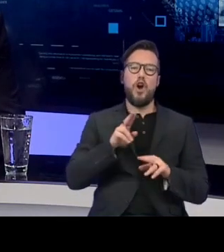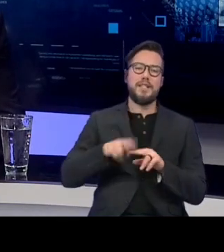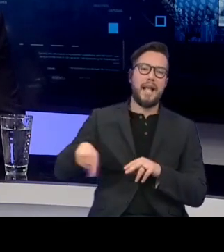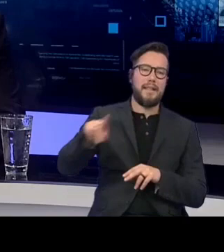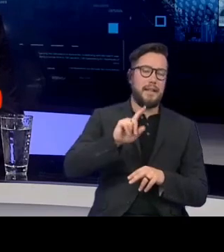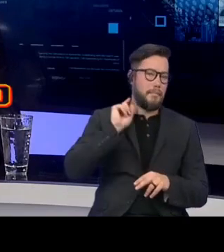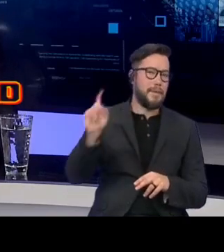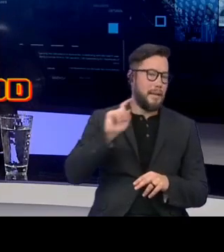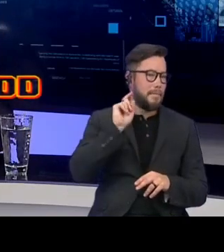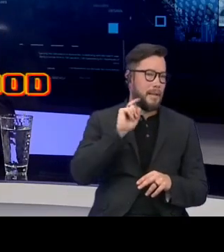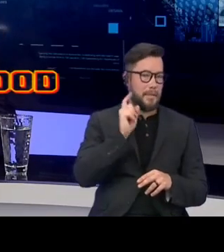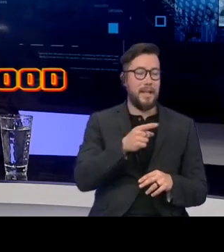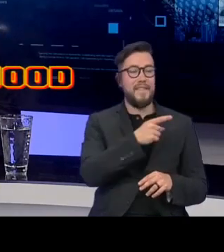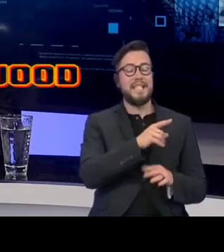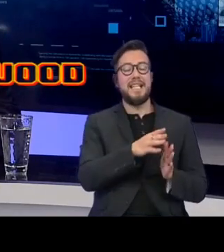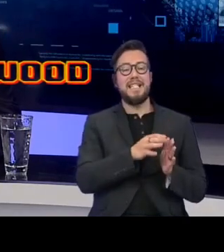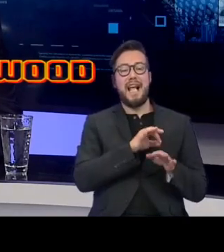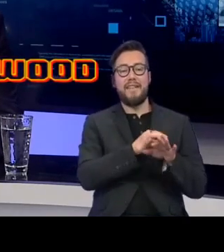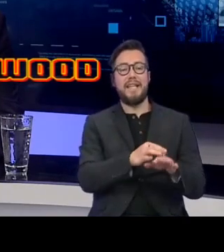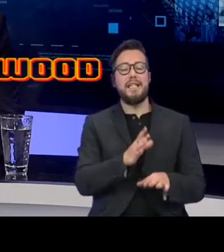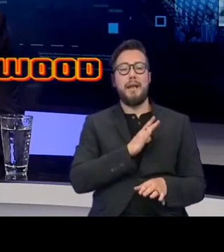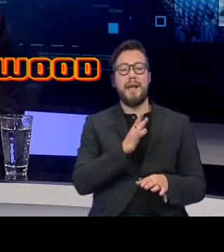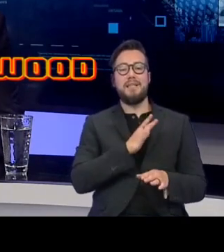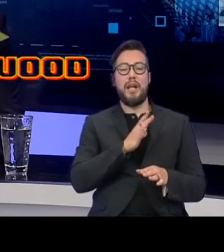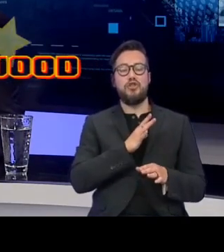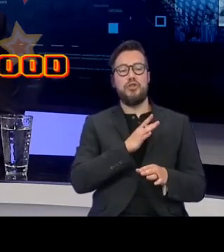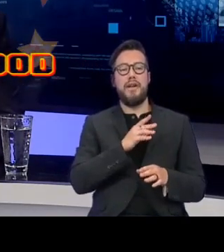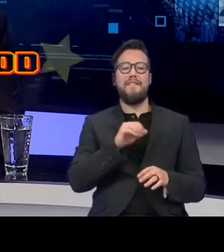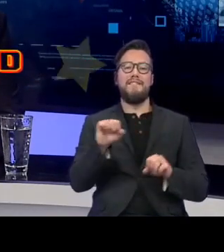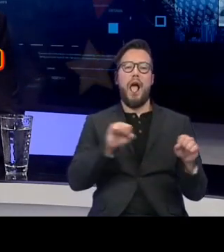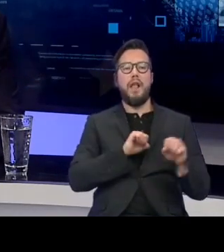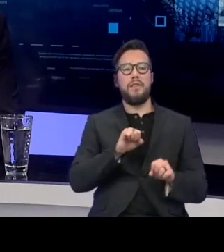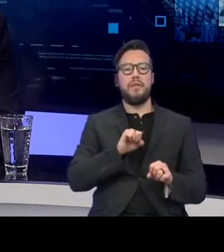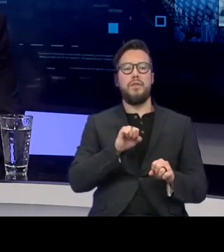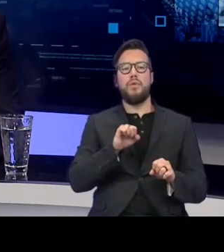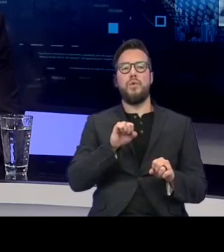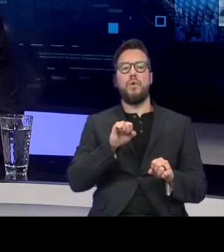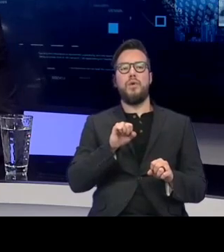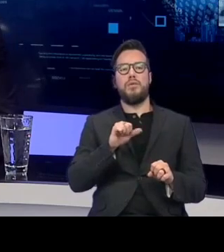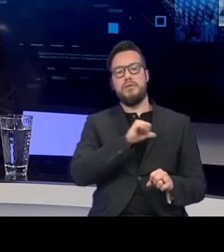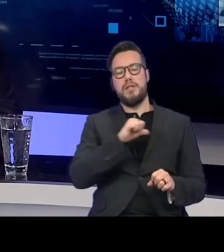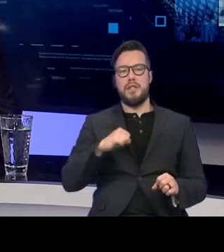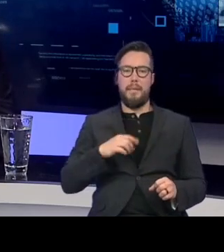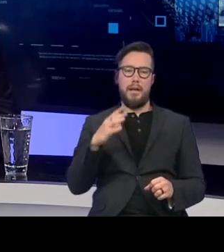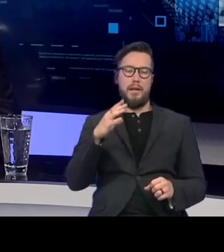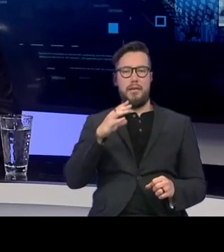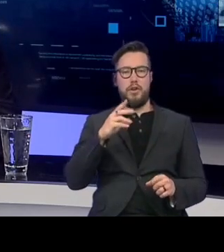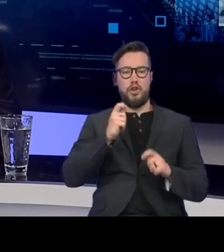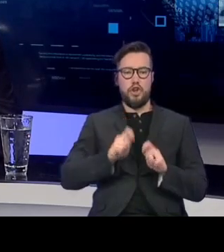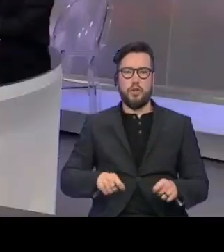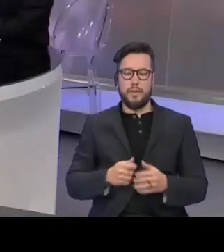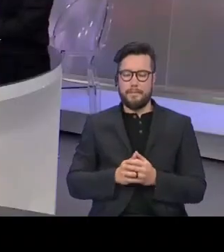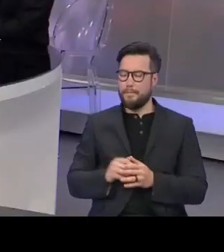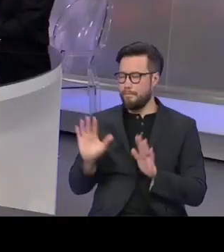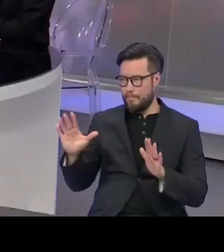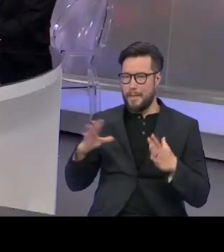mrzí, že vy ste zaviedli nebezpečný precedens svojvôľu vlády a jediné, na čo sa spoliehate, je, že to bolo kolektívne rozhodnutie vlády. Ani dohodneme sa,